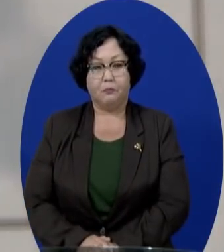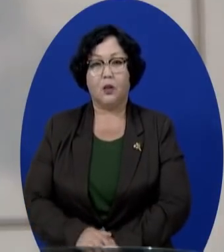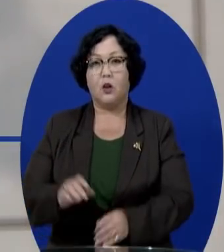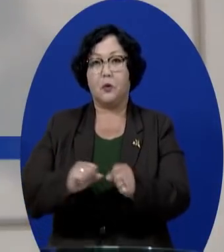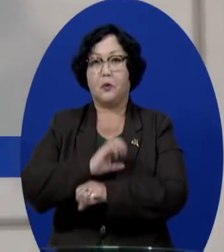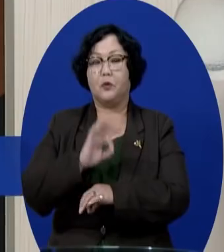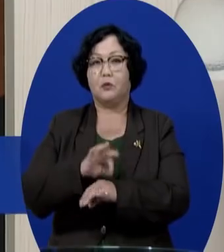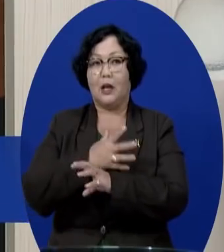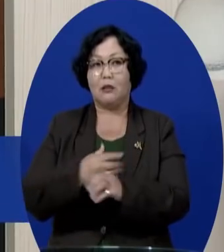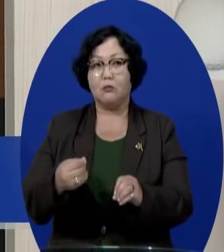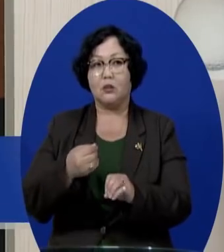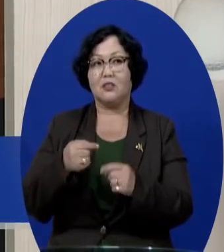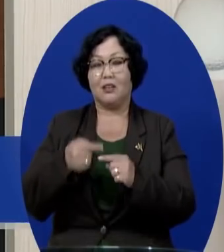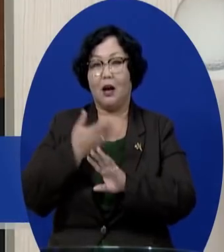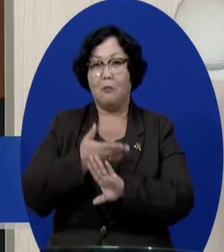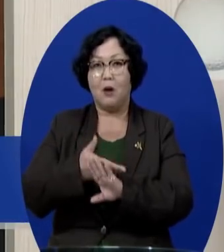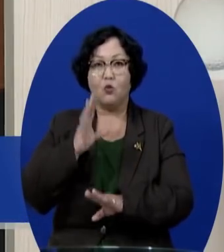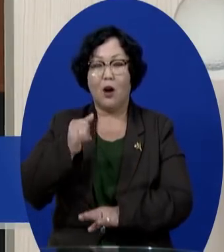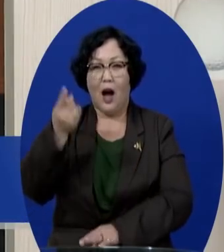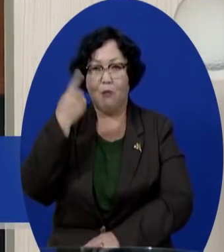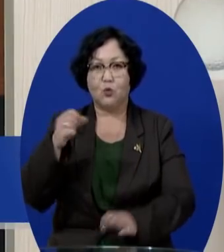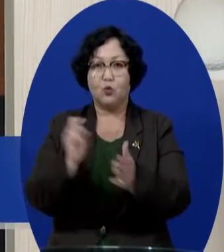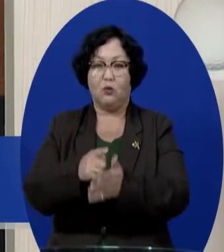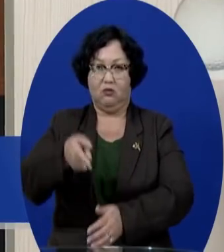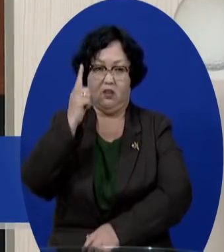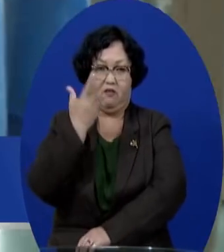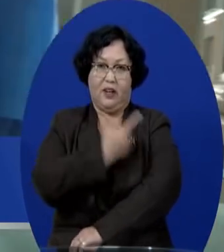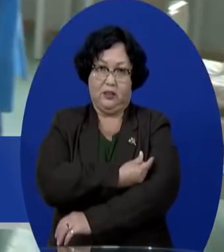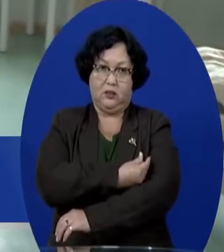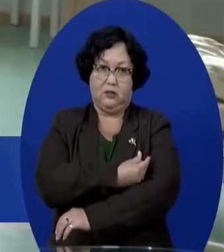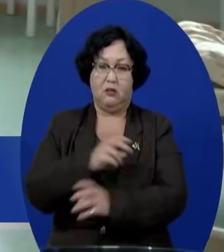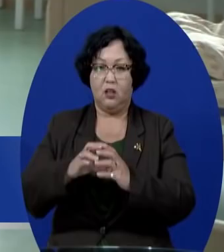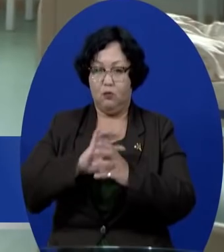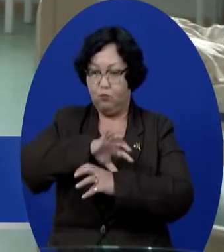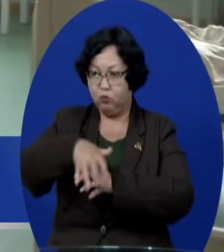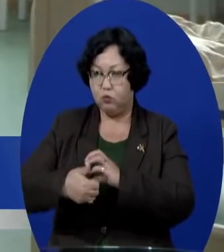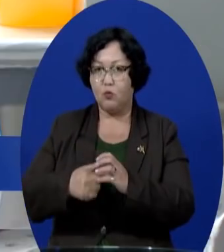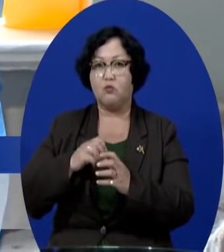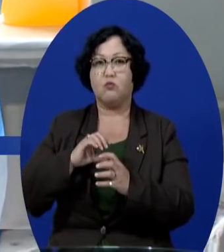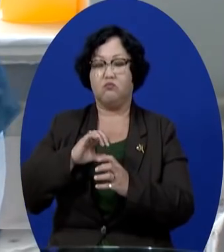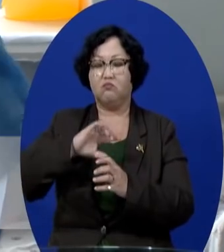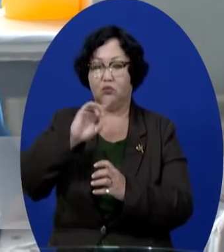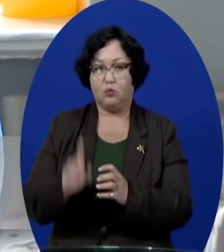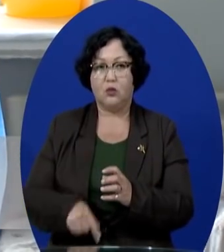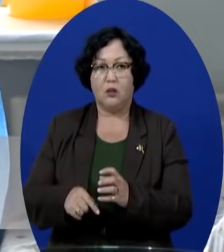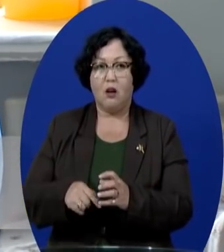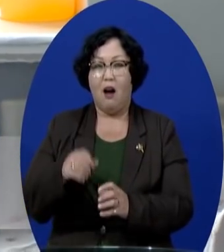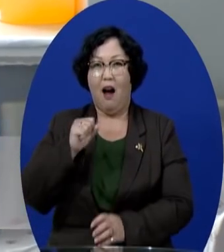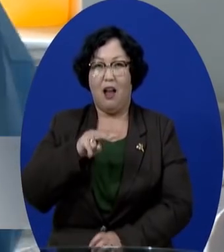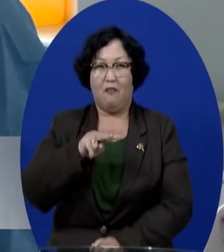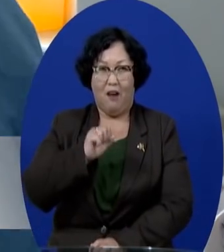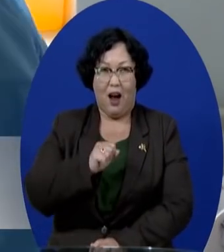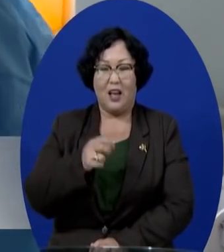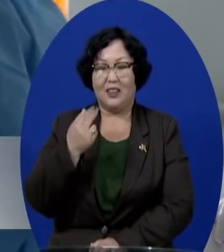Коронавирусны халдварыг эсэргүүцэх цорын ганц бэлтгэл бол вакцин гэдгийг дэлхийн улс орнууд хүлээн зөвшөөрсөн. Вирус анхны шинжээ өөрчлөн хувирлд орж, альфа, бета,